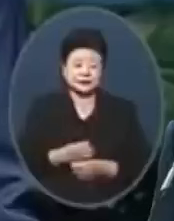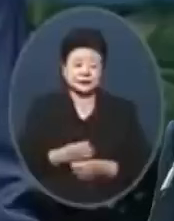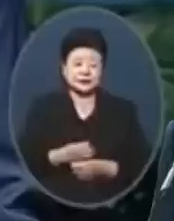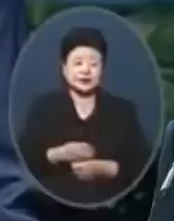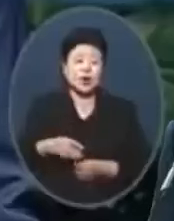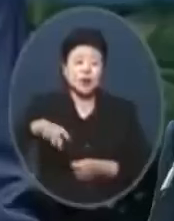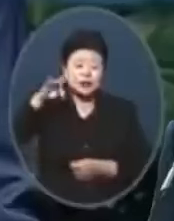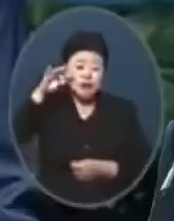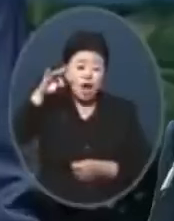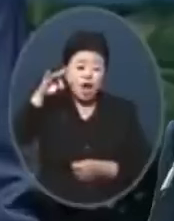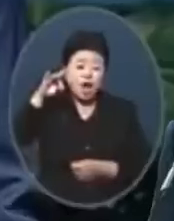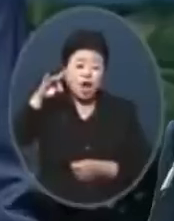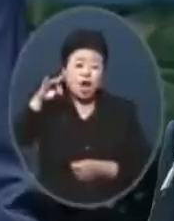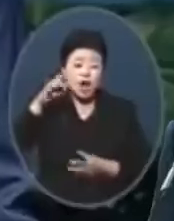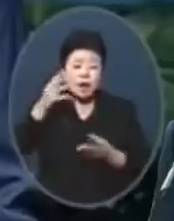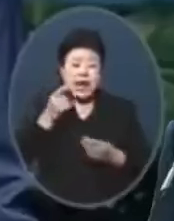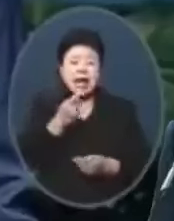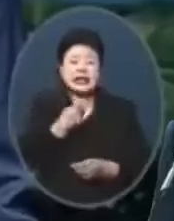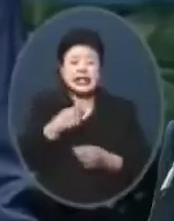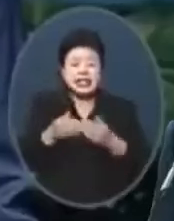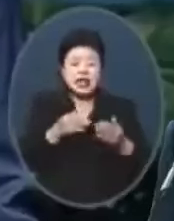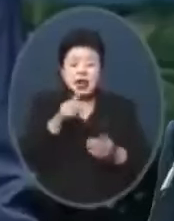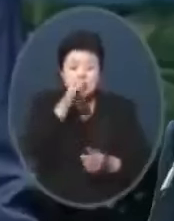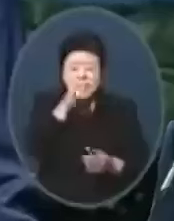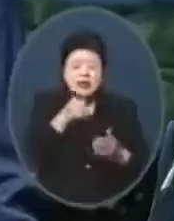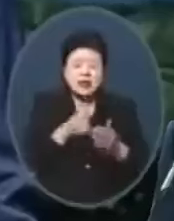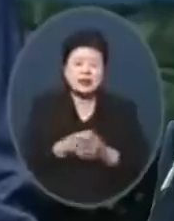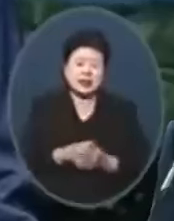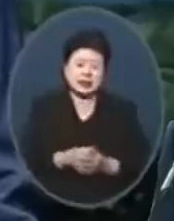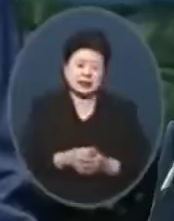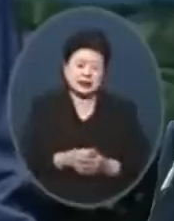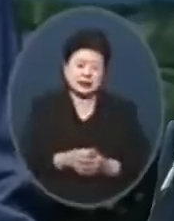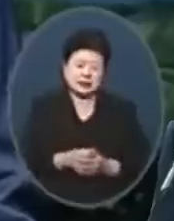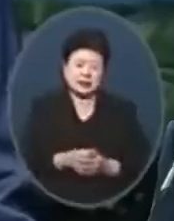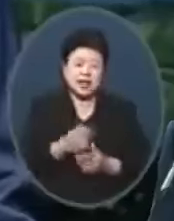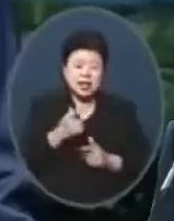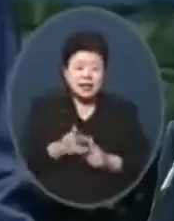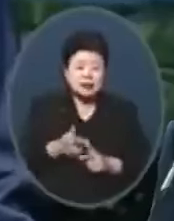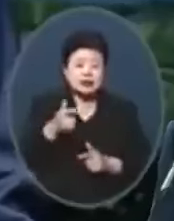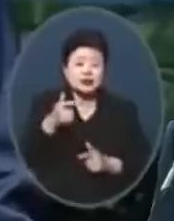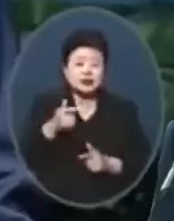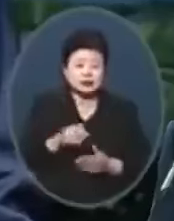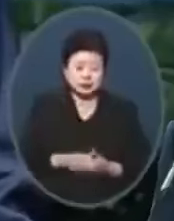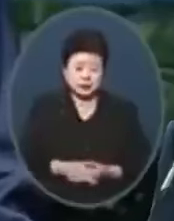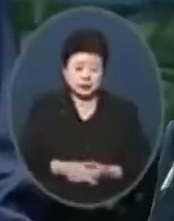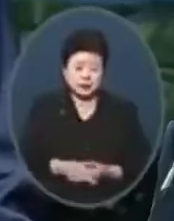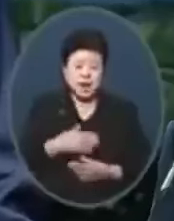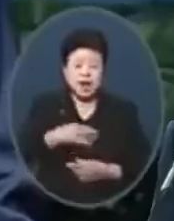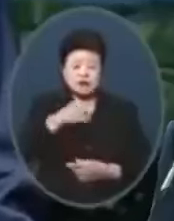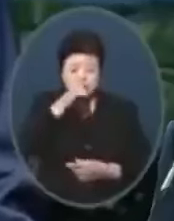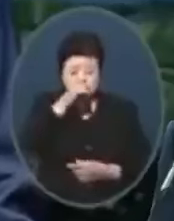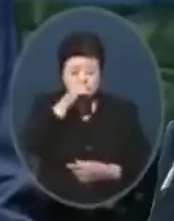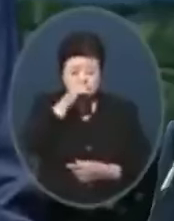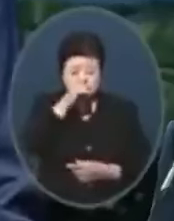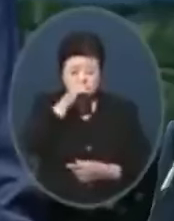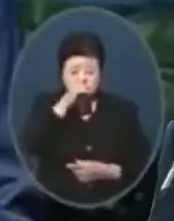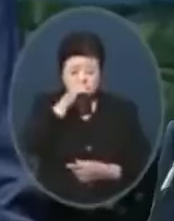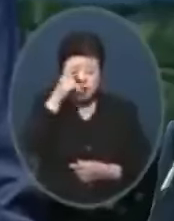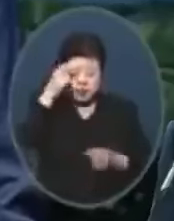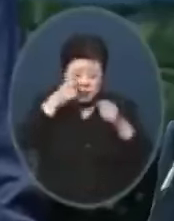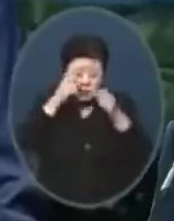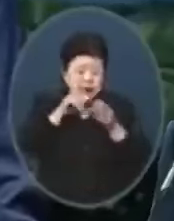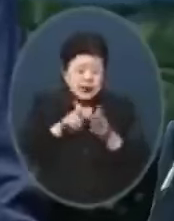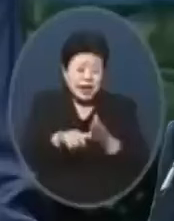앞서 많이 당하신 예수님께 나가면 예수님 우리를 위로해 주신다는 것입니다. 그러므로 슬플